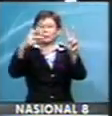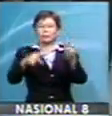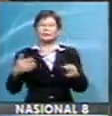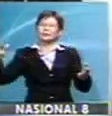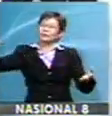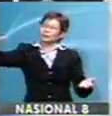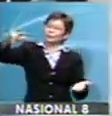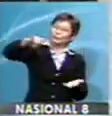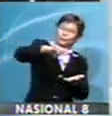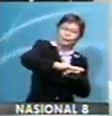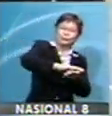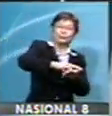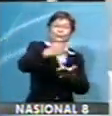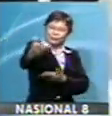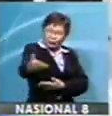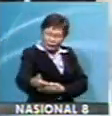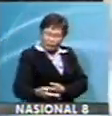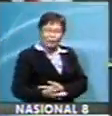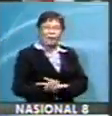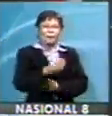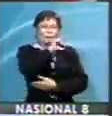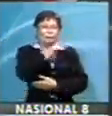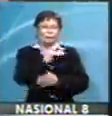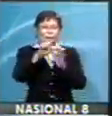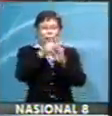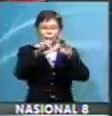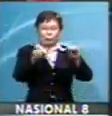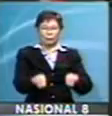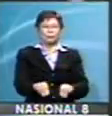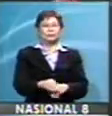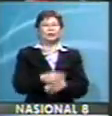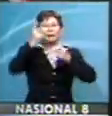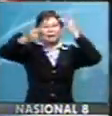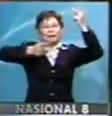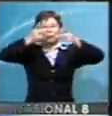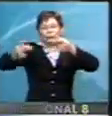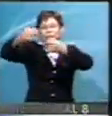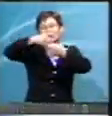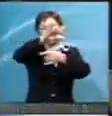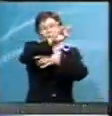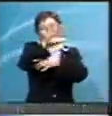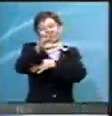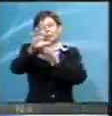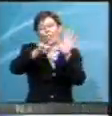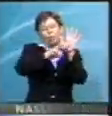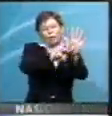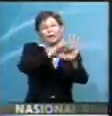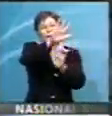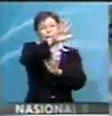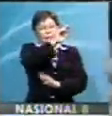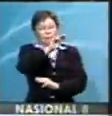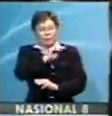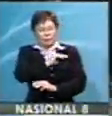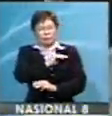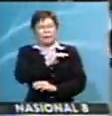ketibaan syikh hasina disambut timbalan menteri sumber manusia Datuk Ismail Abdul mutalib lawatan ini turut disertai 85 delegasi termasuk lima menteri